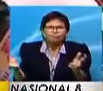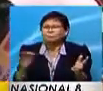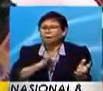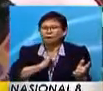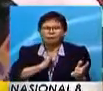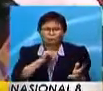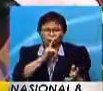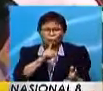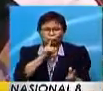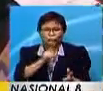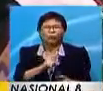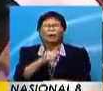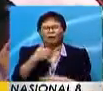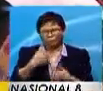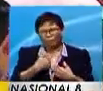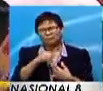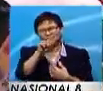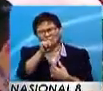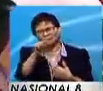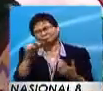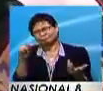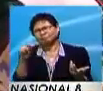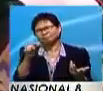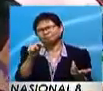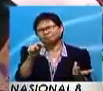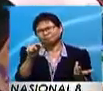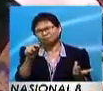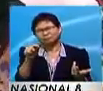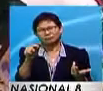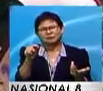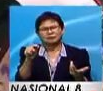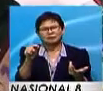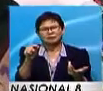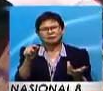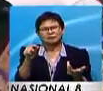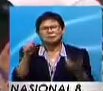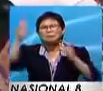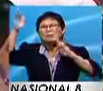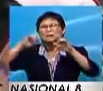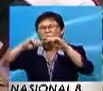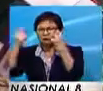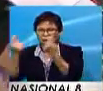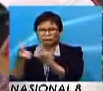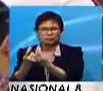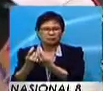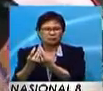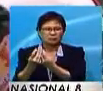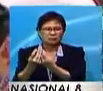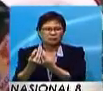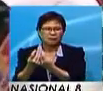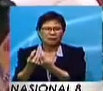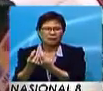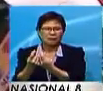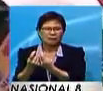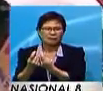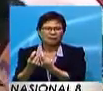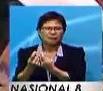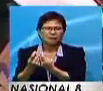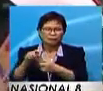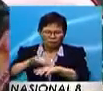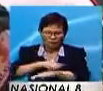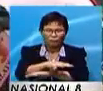you know, skit sebanyak pun the national team akan terjejas juga. You